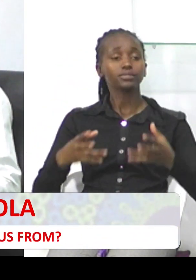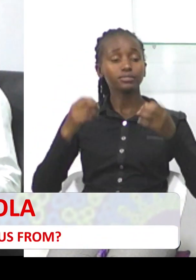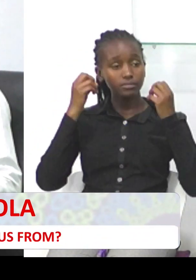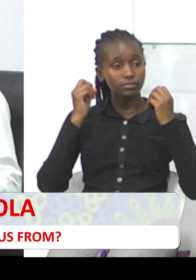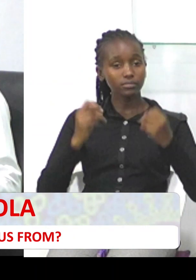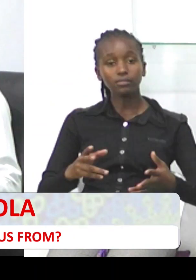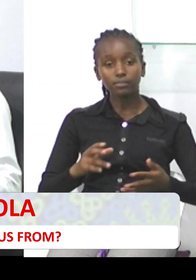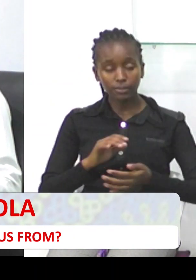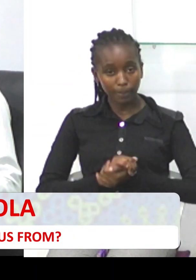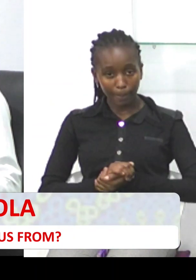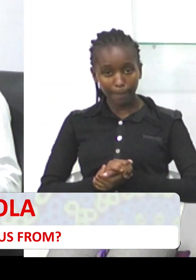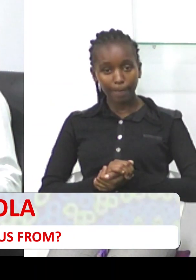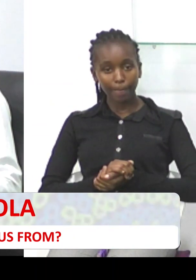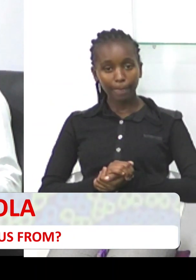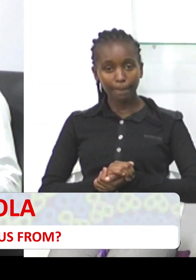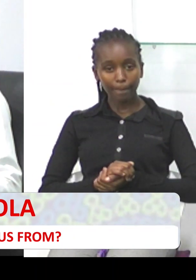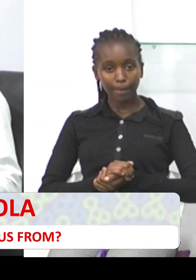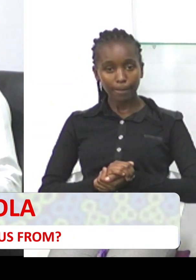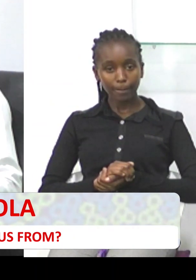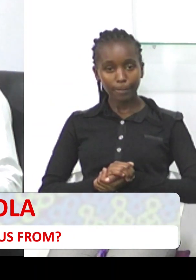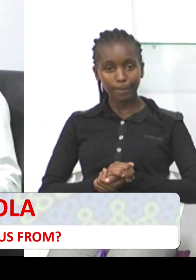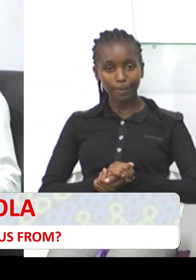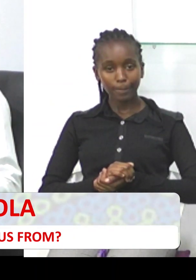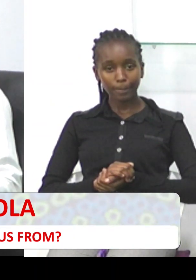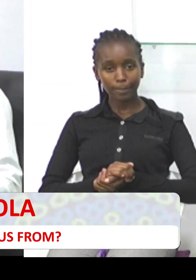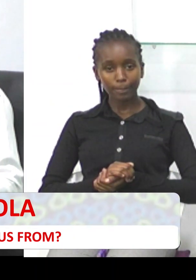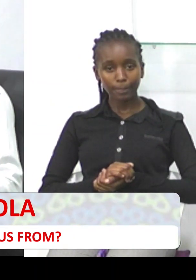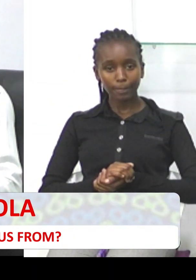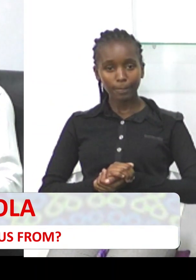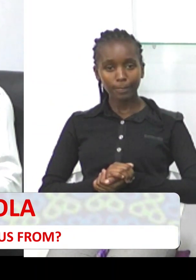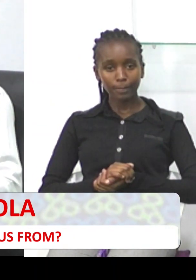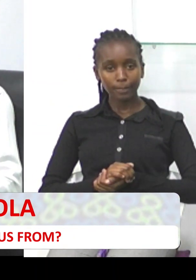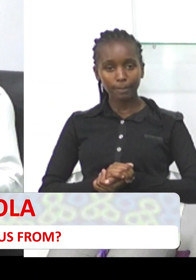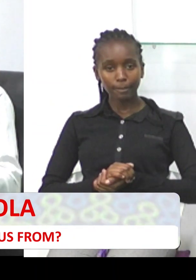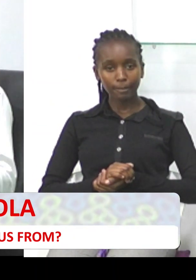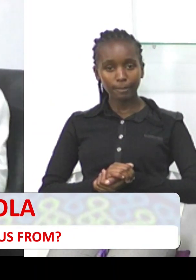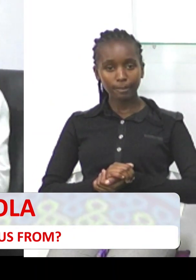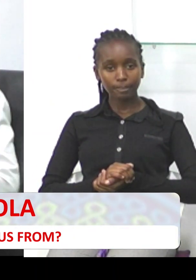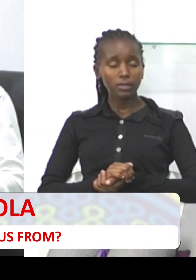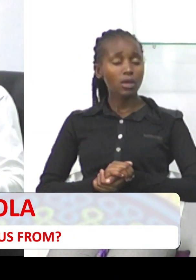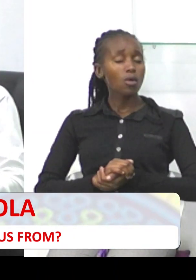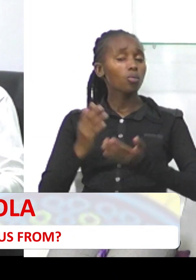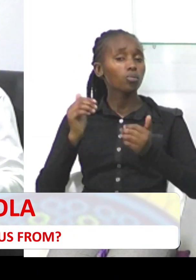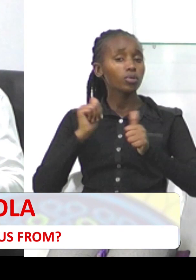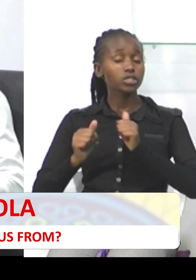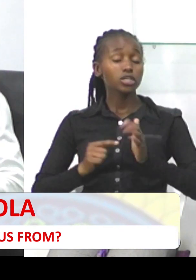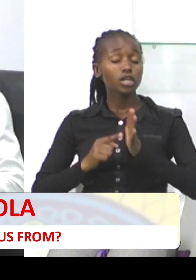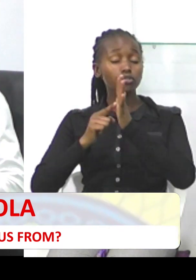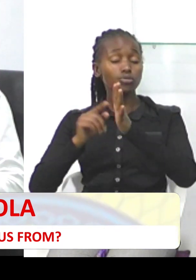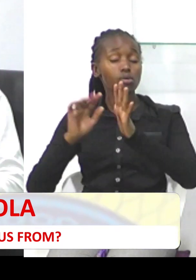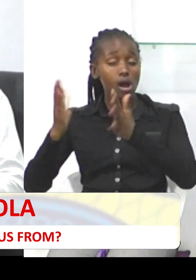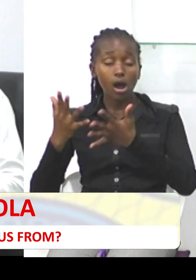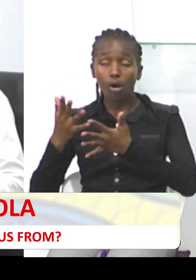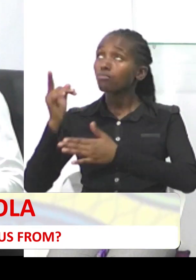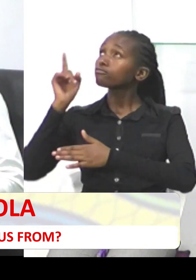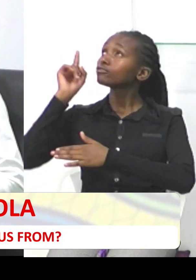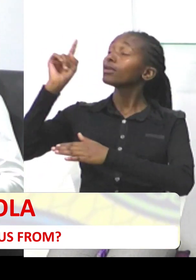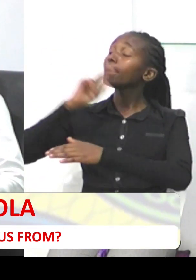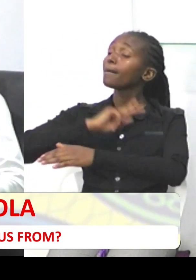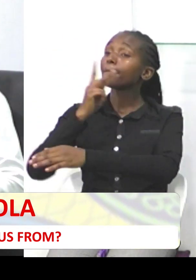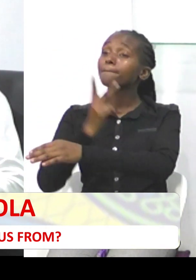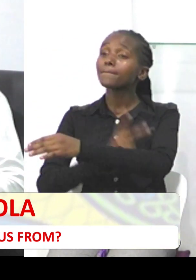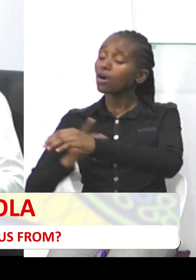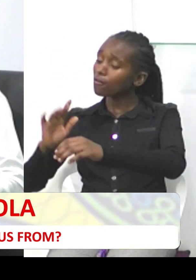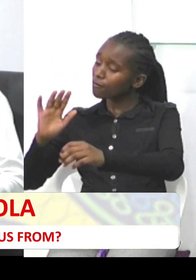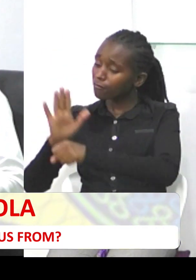hiyo bakery ilitoka. Mbinguni iko bakery ya Yesu mikate. Ndio ndio nakuonesha how God is powerful